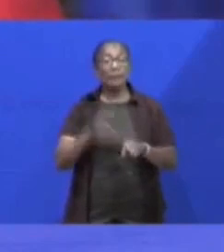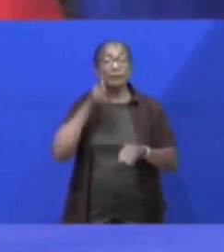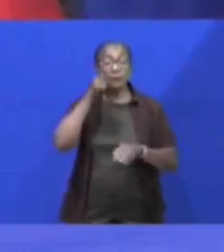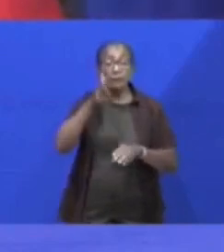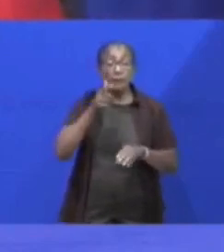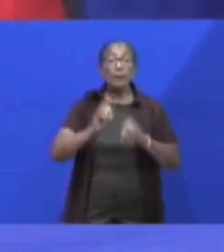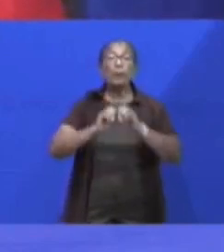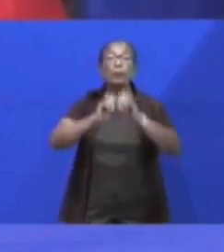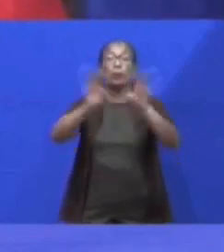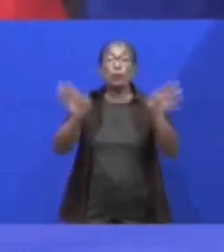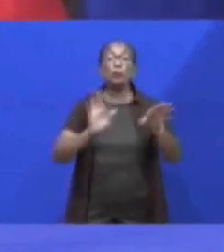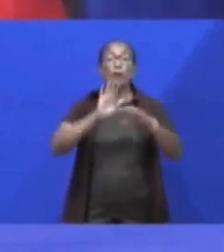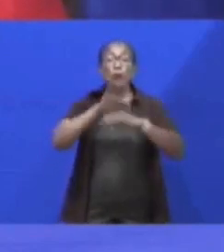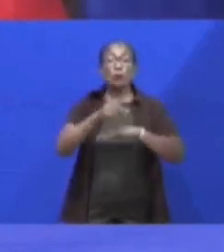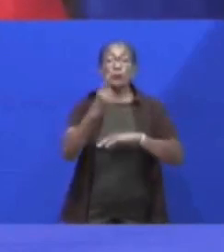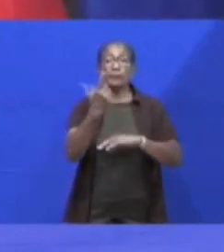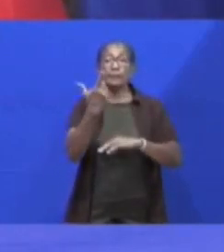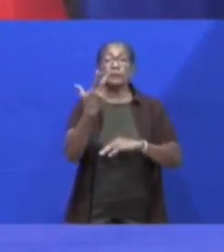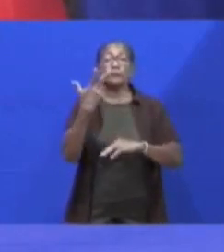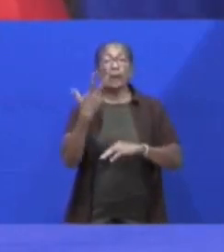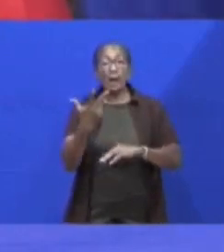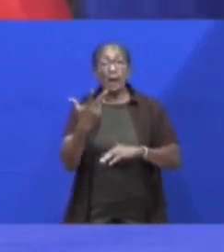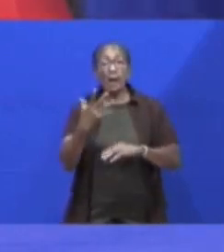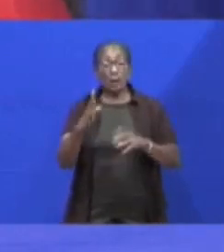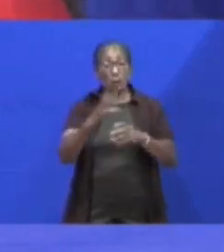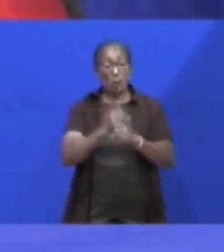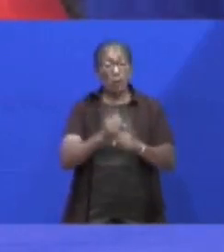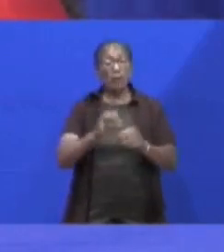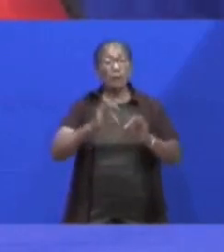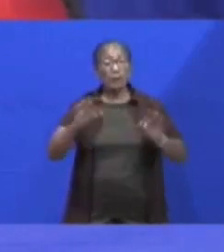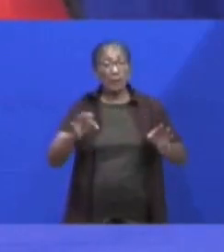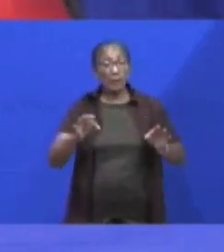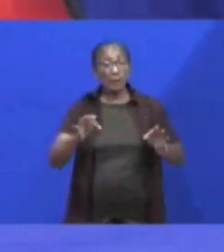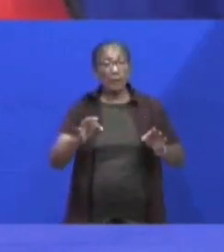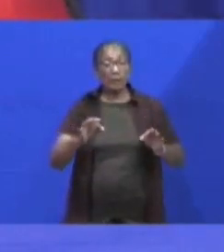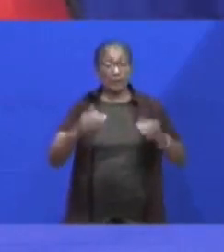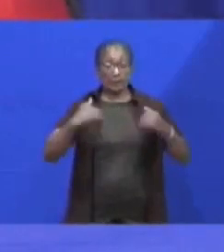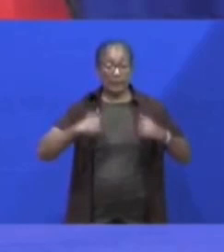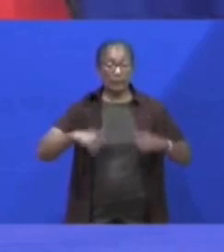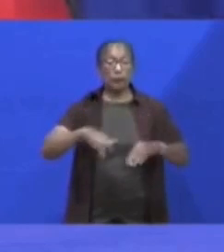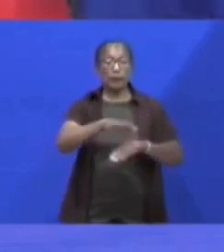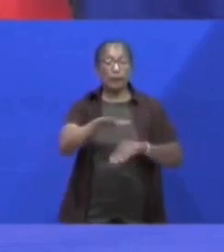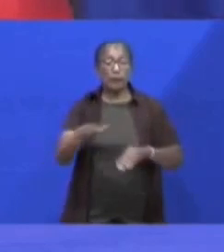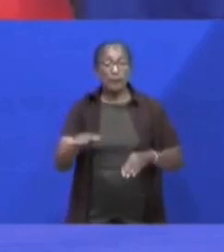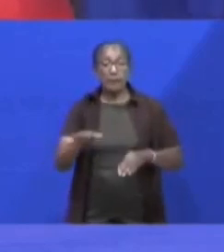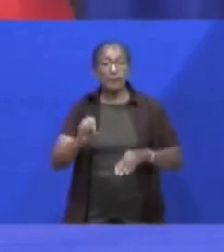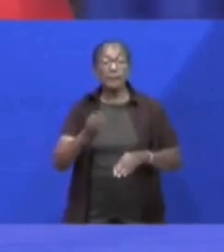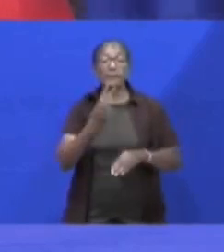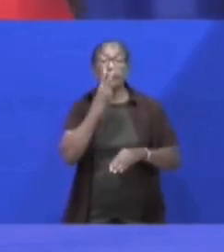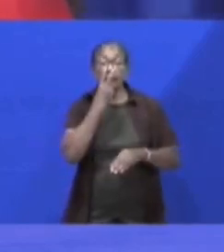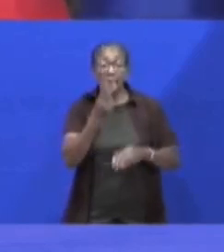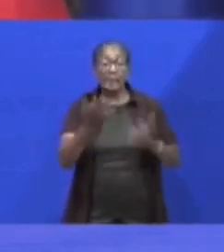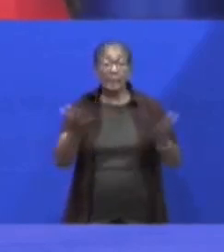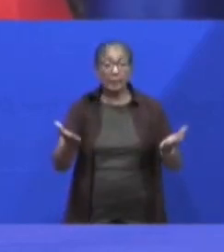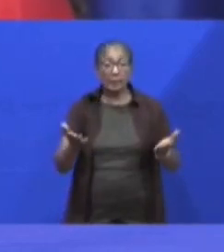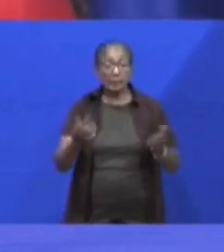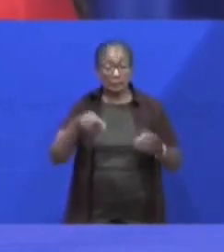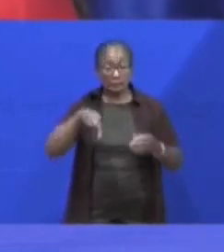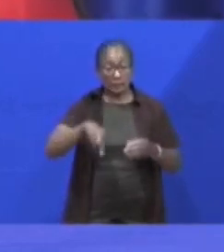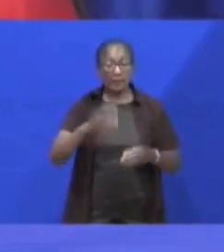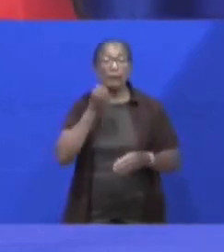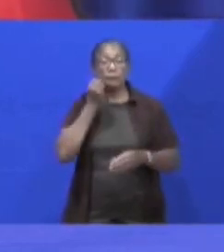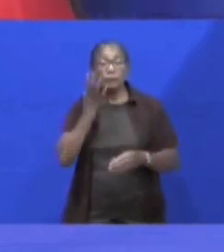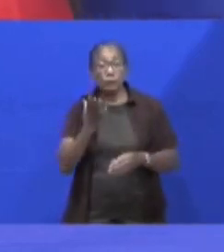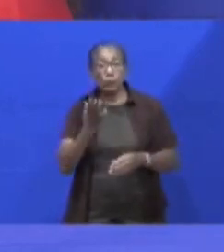hebben gelaunched over onze 178-hulplijn, dat we dus het publiek een kijkje gunnen in onze keuken, hebben we vanmorgen